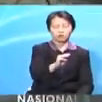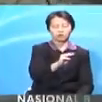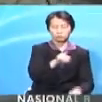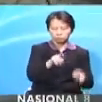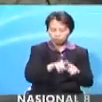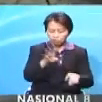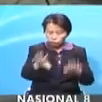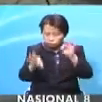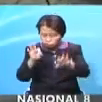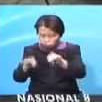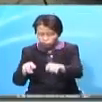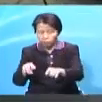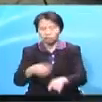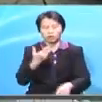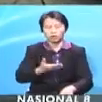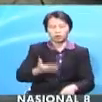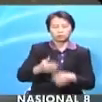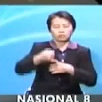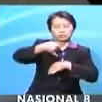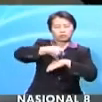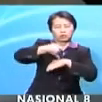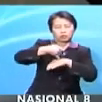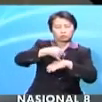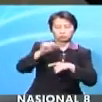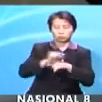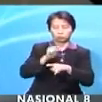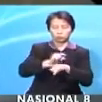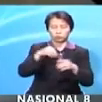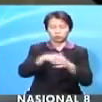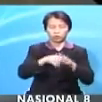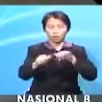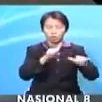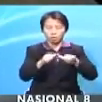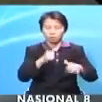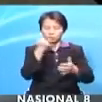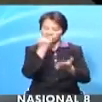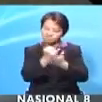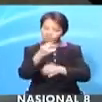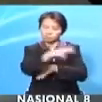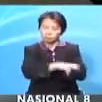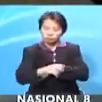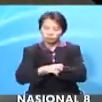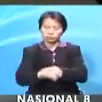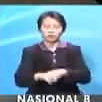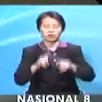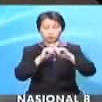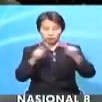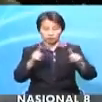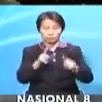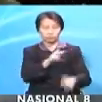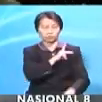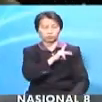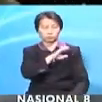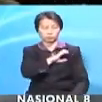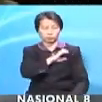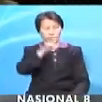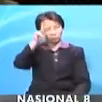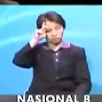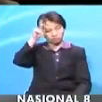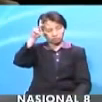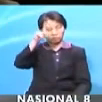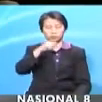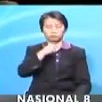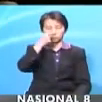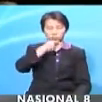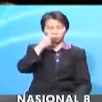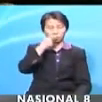selain beberapa senjata tajam yang digunakan dalam kegiatan China yaitu bagaimanapun menurut ketua polisi